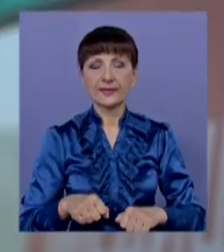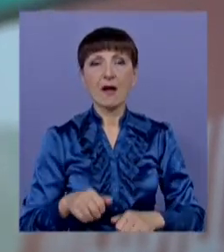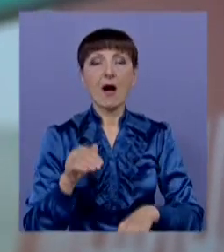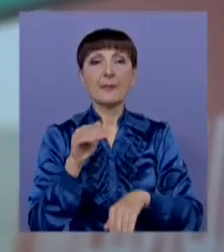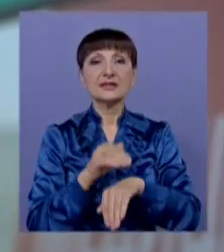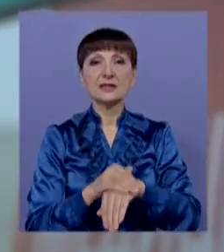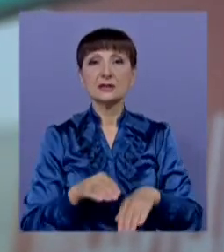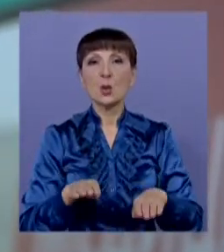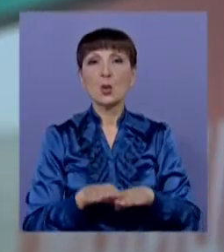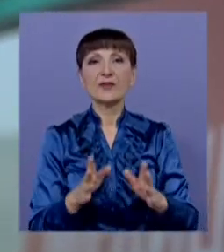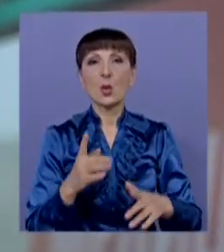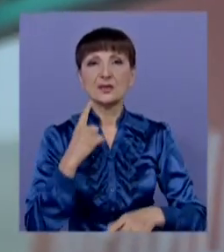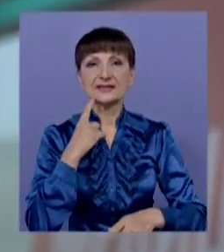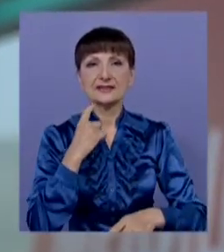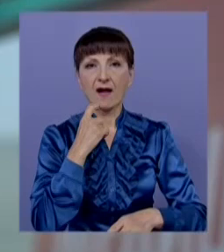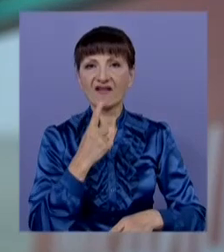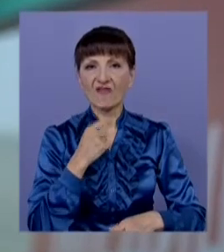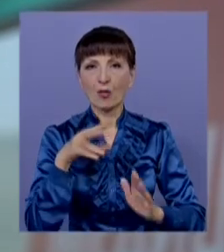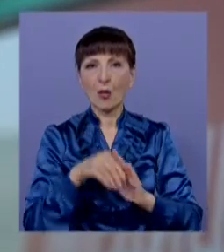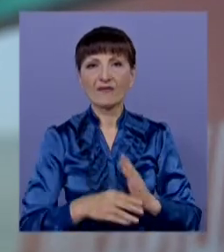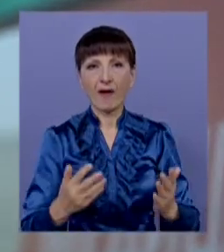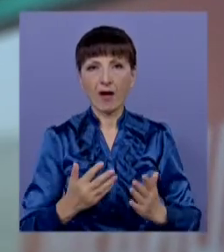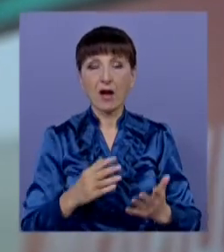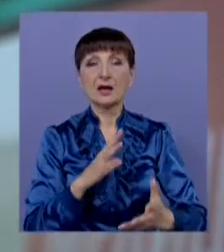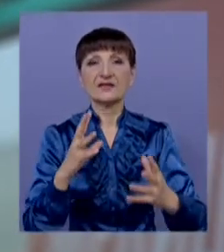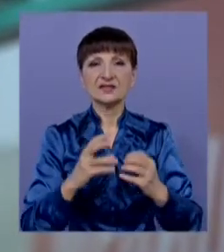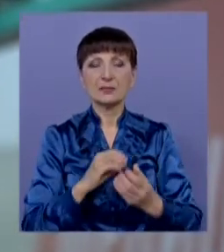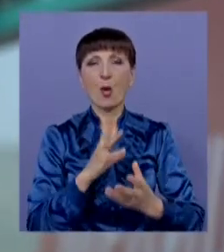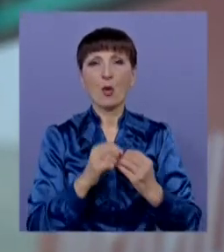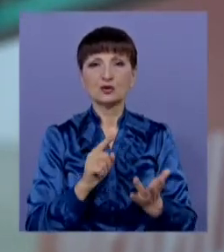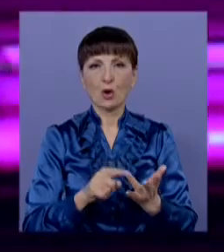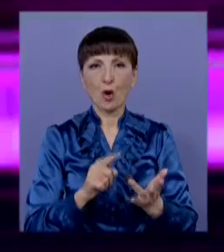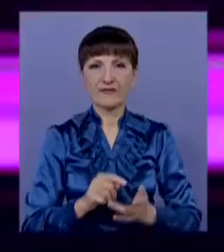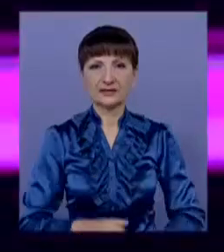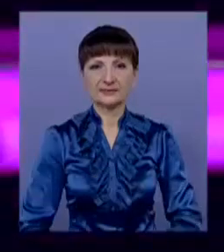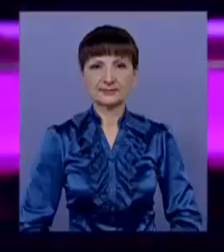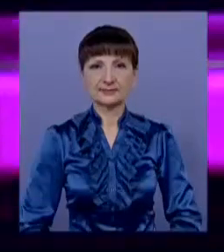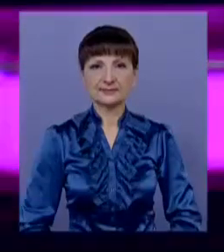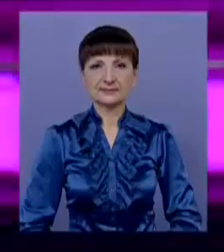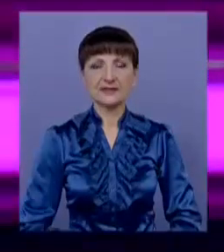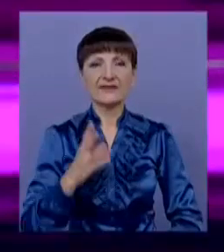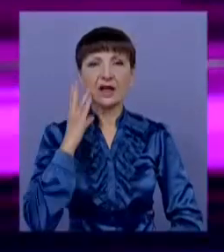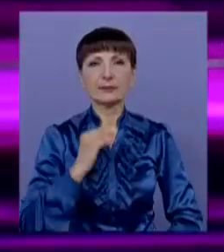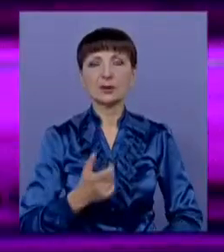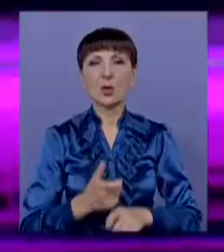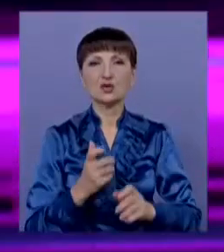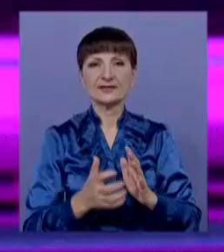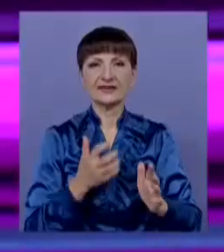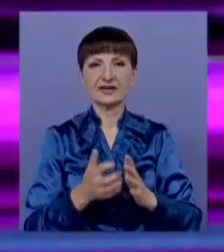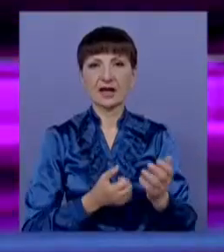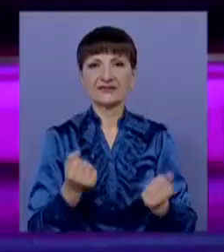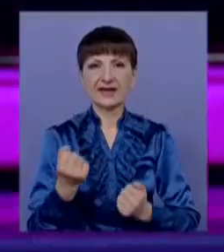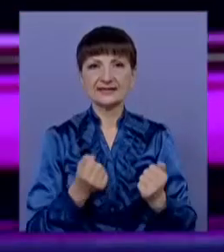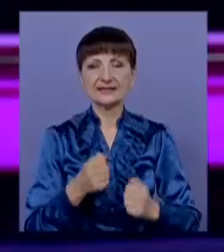определить уровень сахара в крови, ну и в целом общий анализ крови. В Алматы острый дефицит